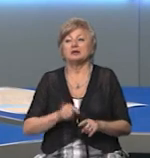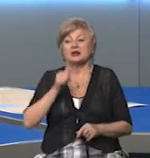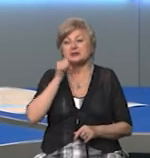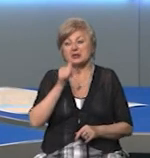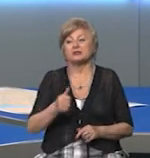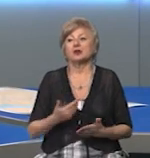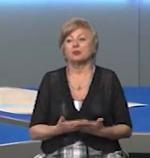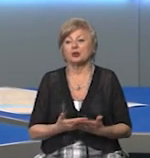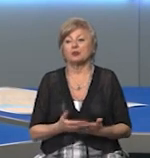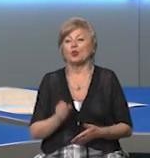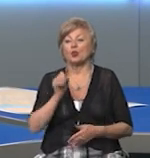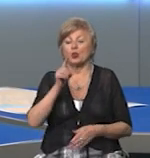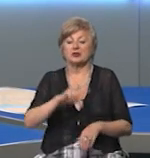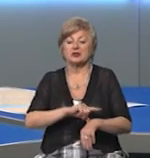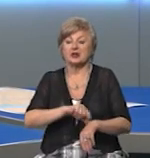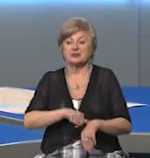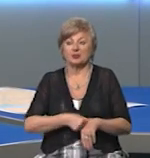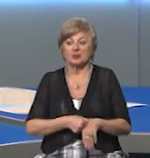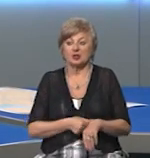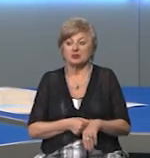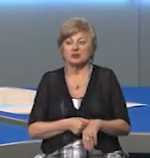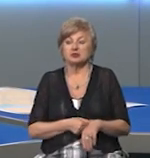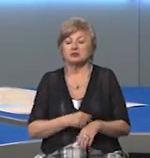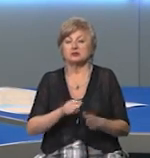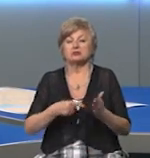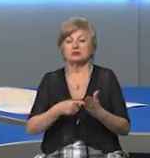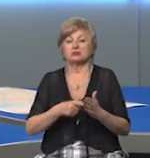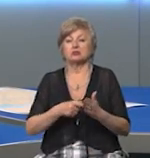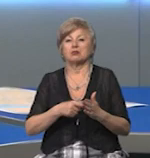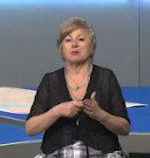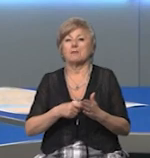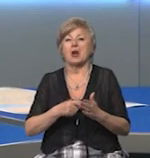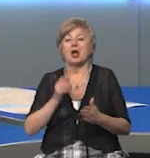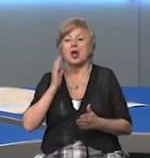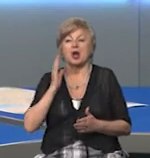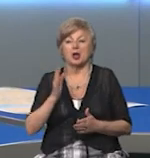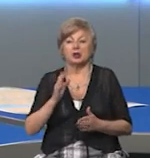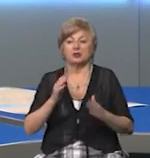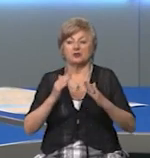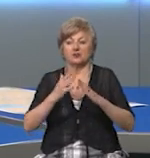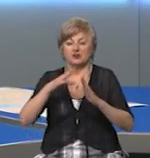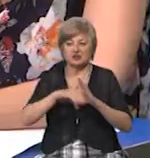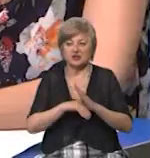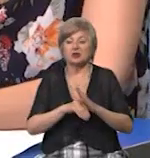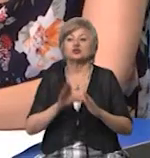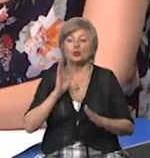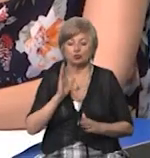о 11-й годині у великій залі мерії відбудеться презентація концепції розвитку